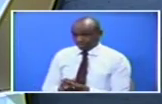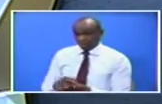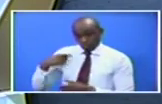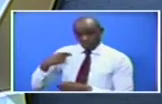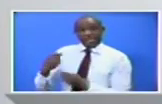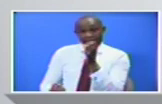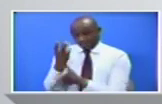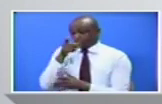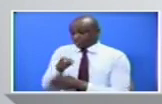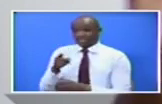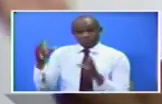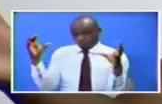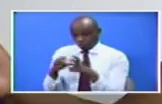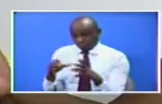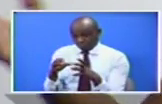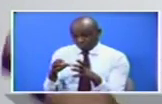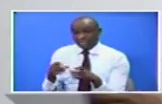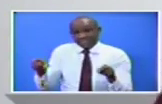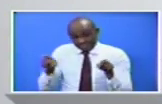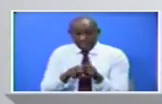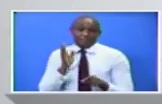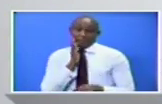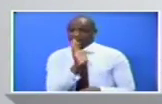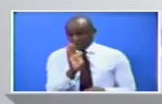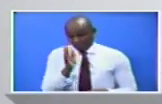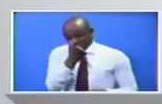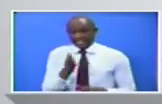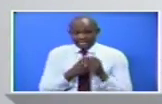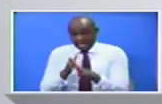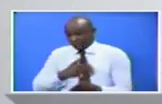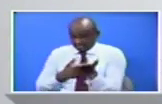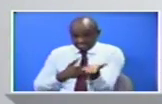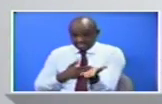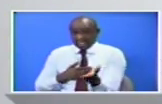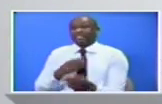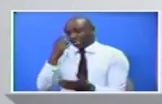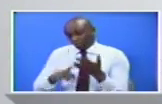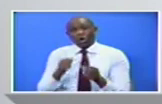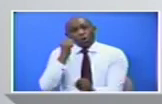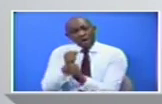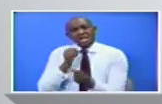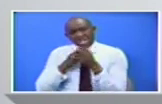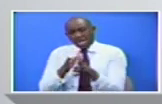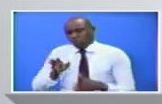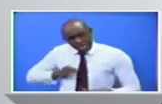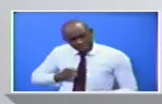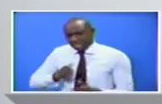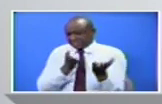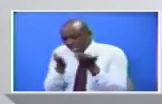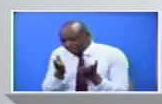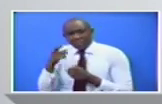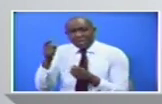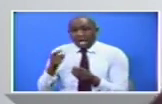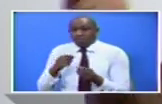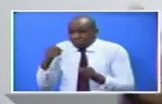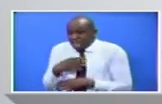hiki kikundi kama venye mama yao alisema, kuna wale wafanyikazi wa wanawake hawawezi kujiongelelea ama hawawezi